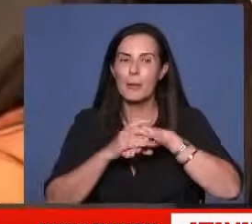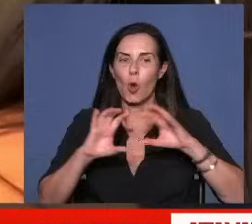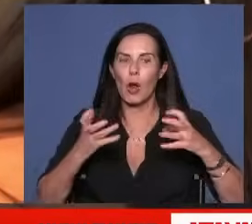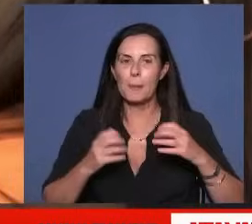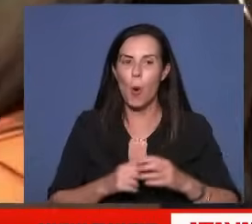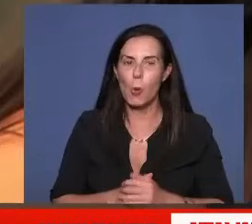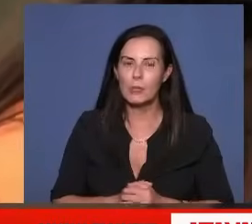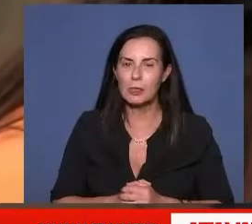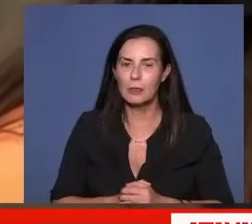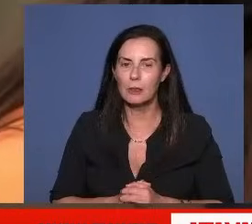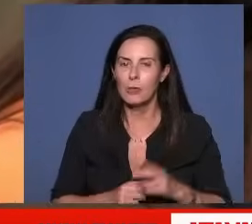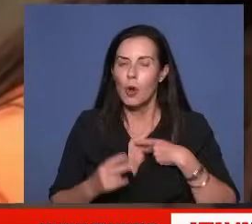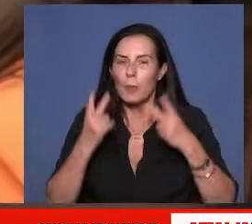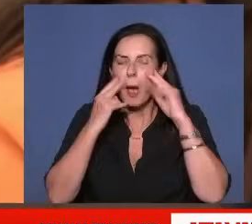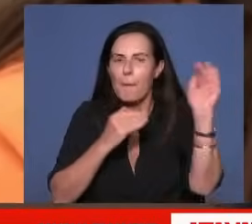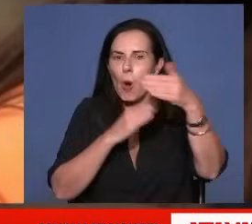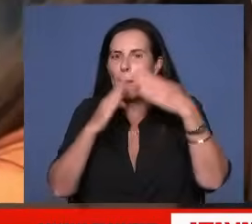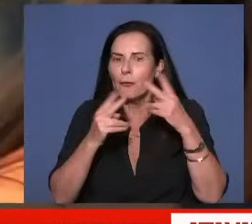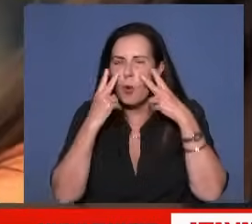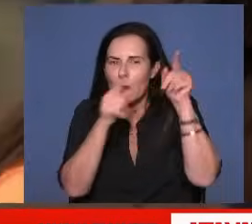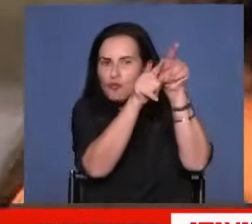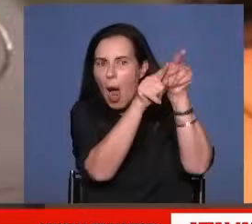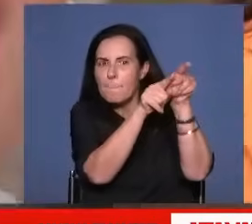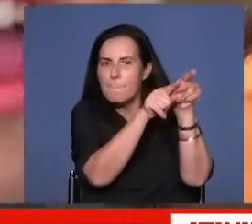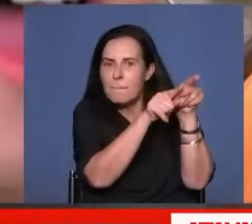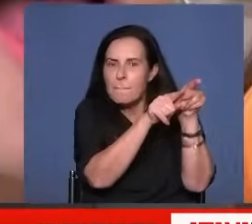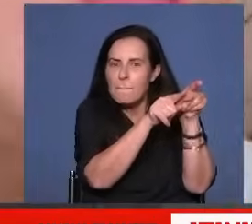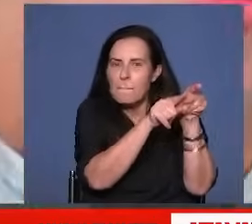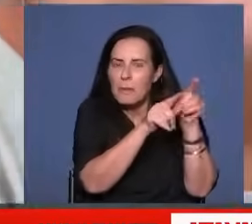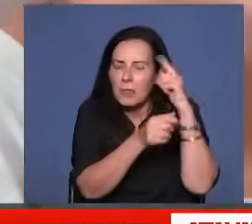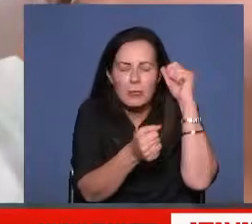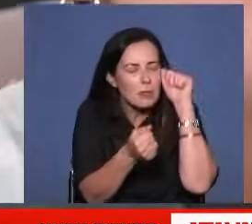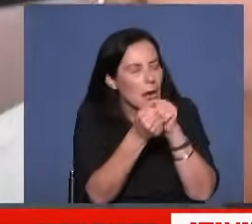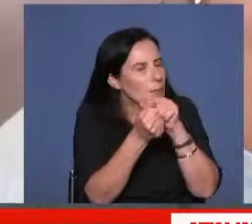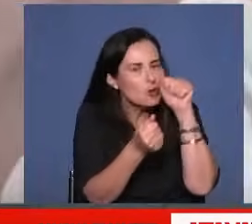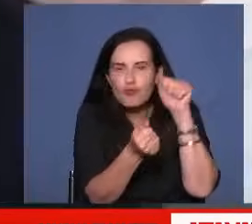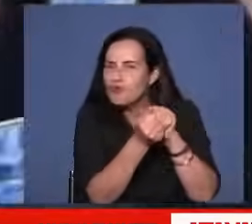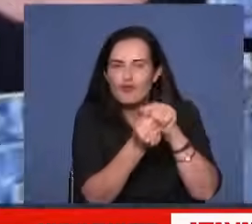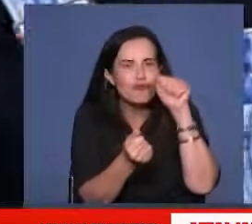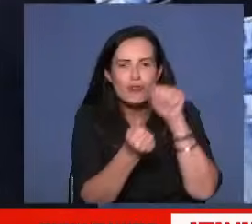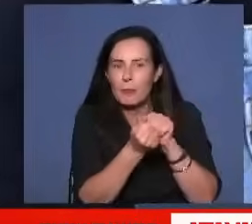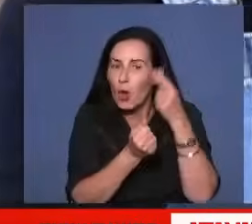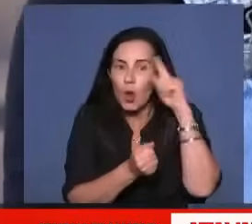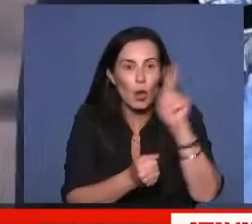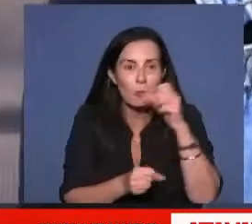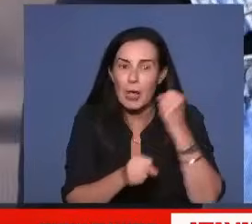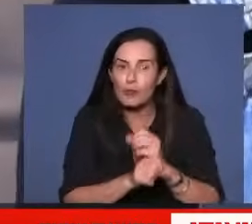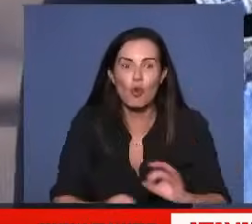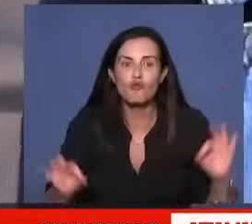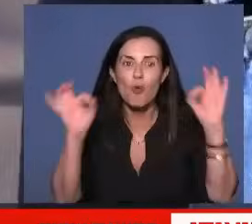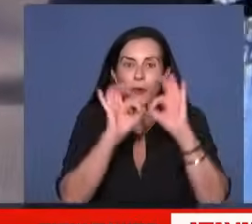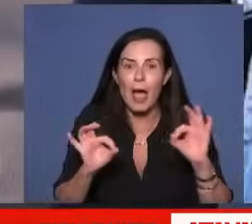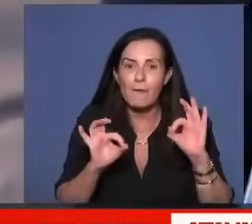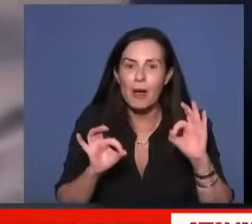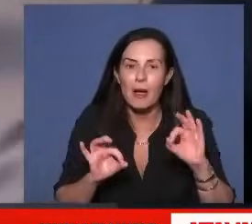ביישוב. אנחנו מסתכלים אחורי הבית ואנחנו רואים שם איזה כמה טיפשים עלובים כאלה שבכלל לא יודעים לעשות שום דבר. מהר